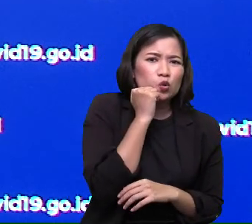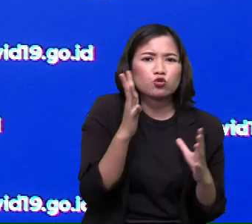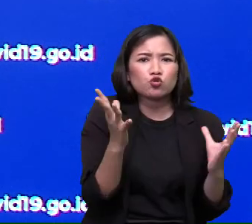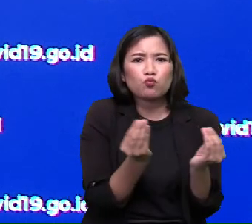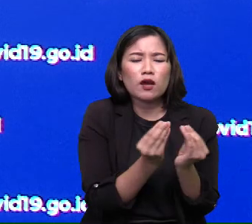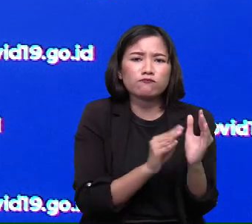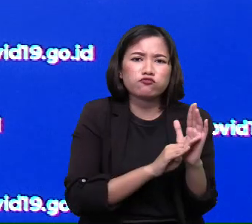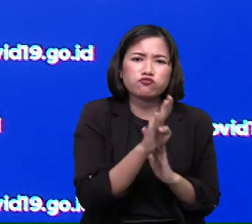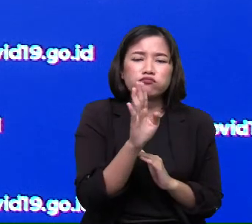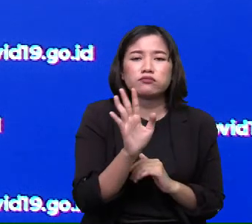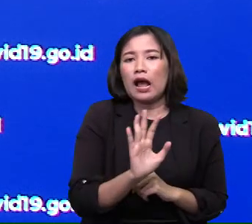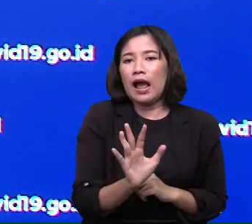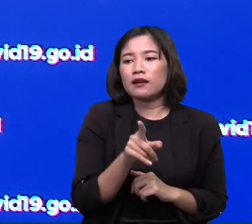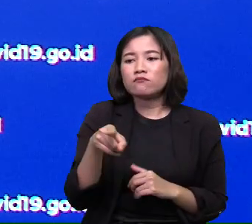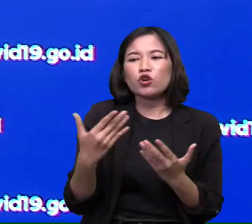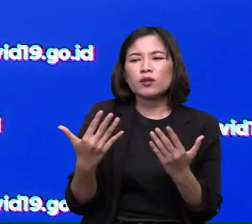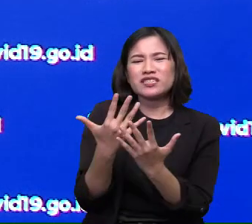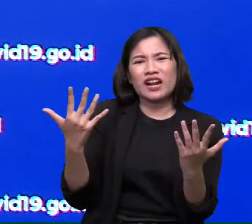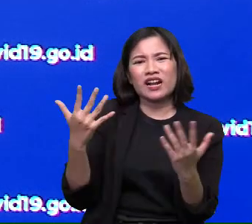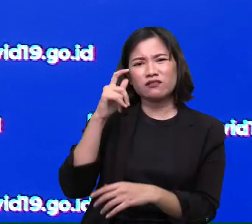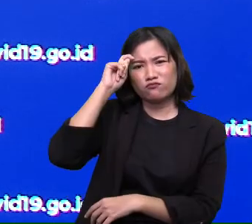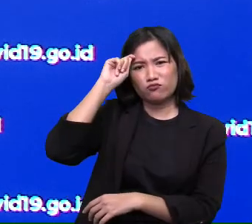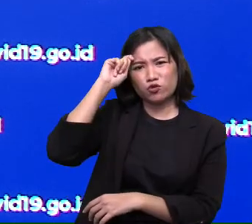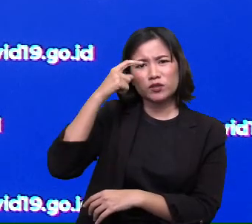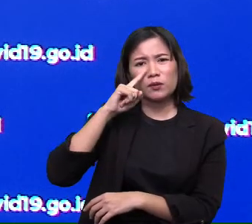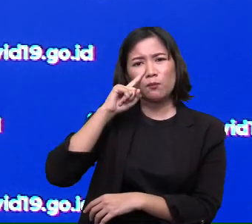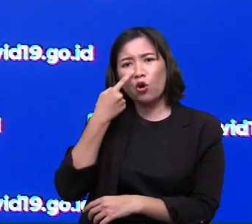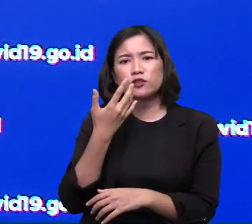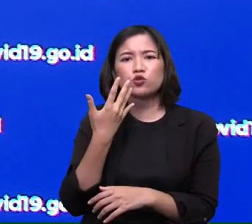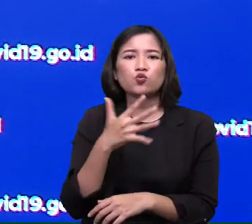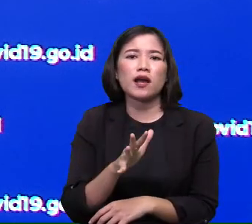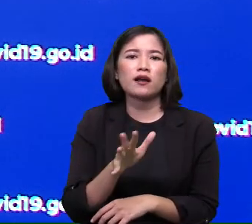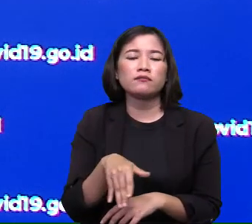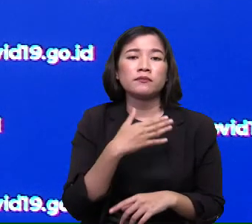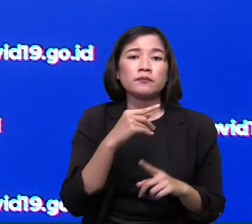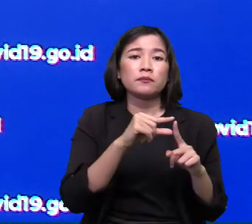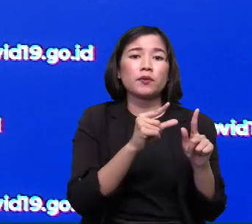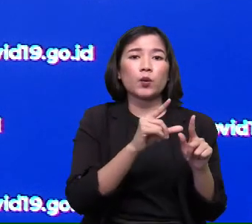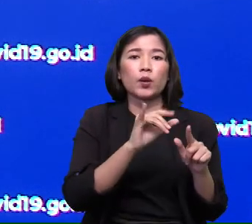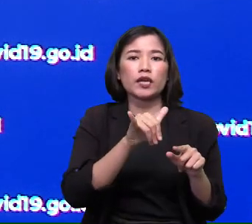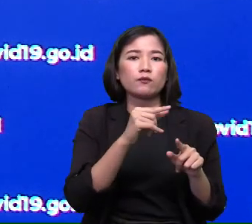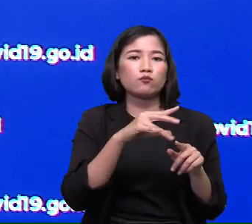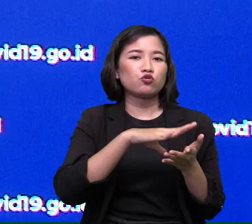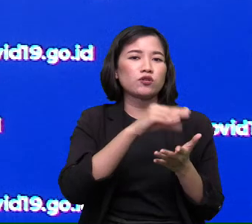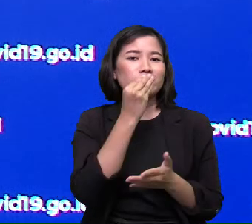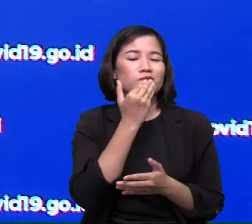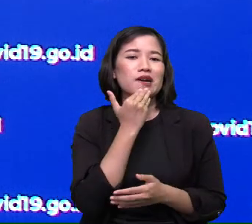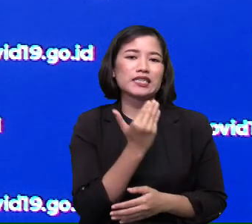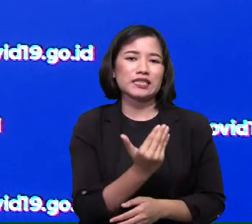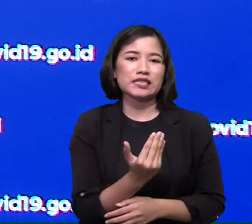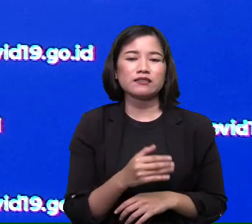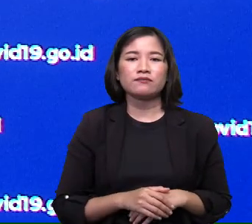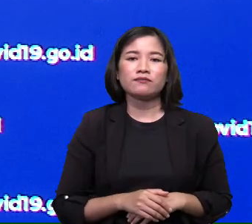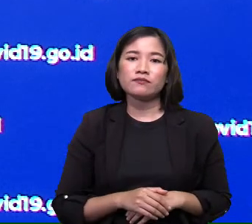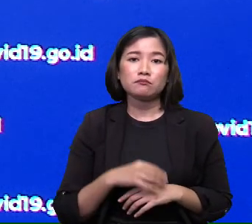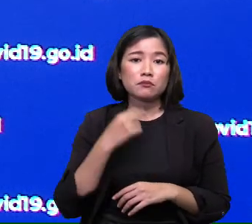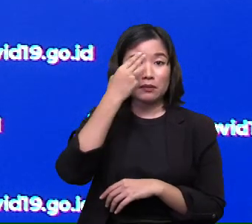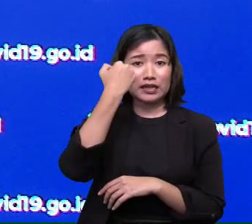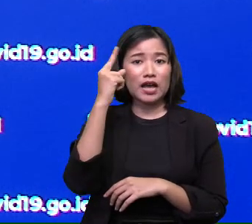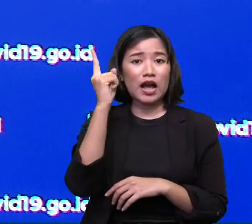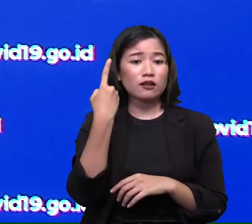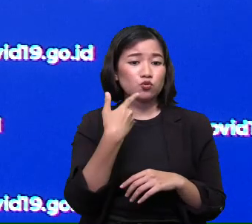menelpon terima kasih Hai Baik terima kasih we pusat pemerintah telah berusaha untuk Menyusun kebijakan dengan